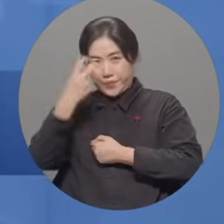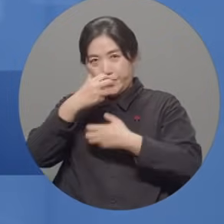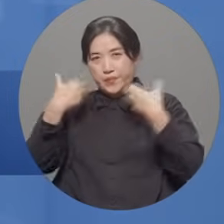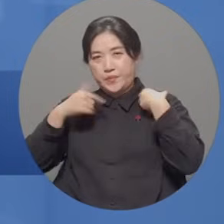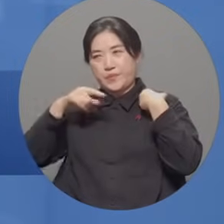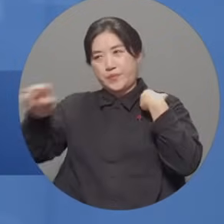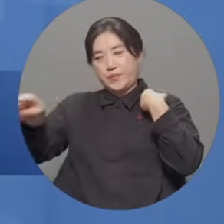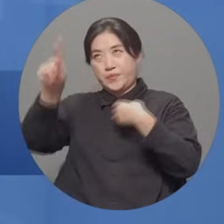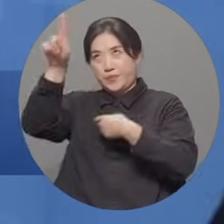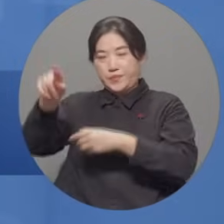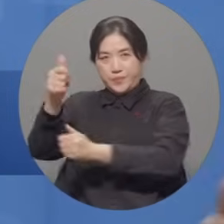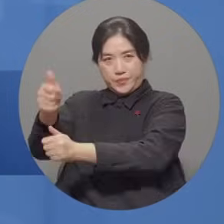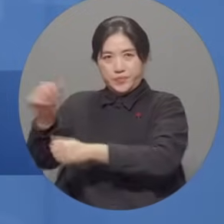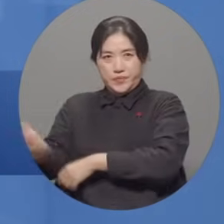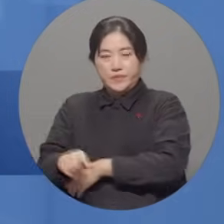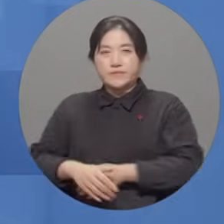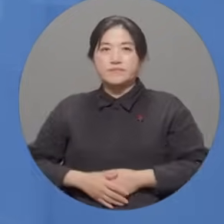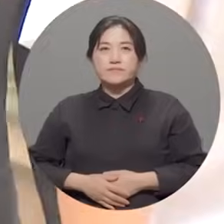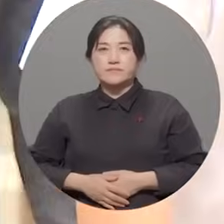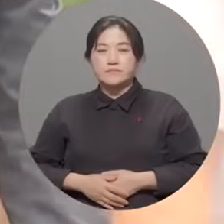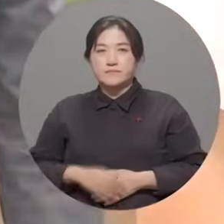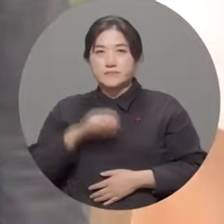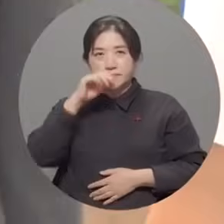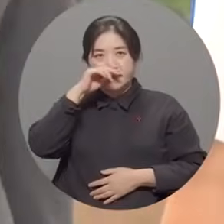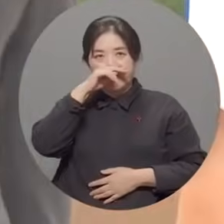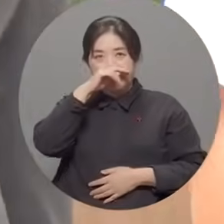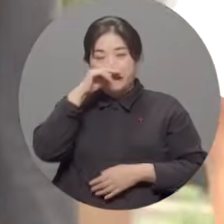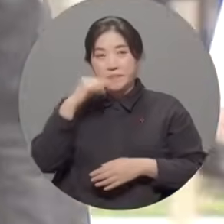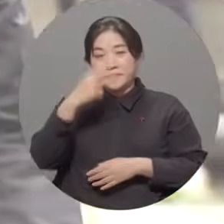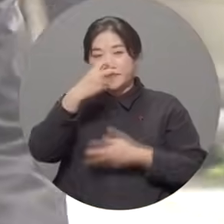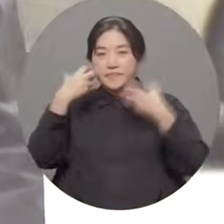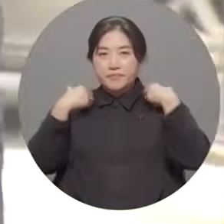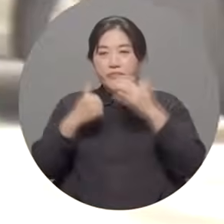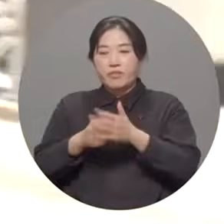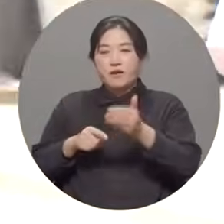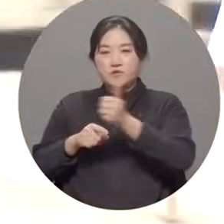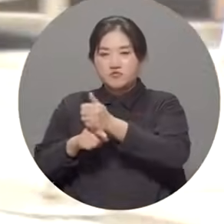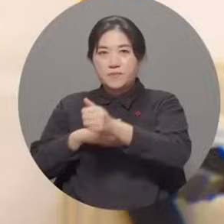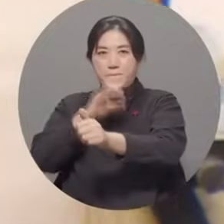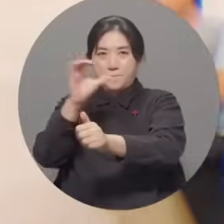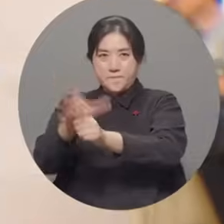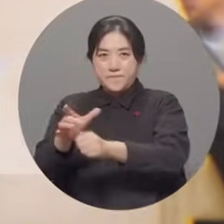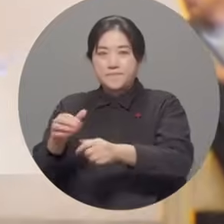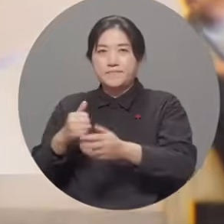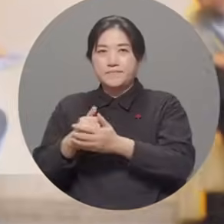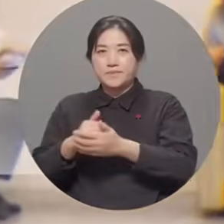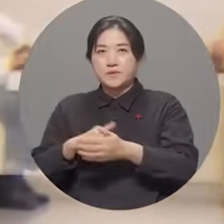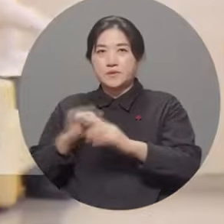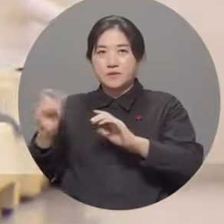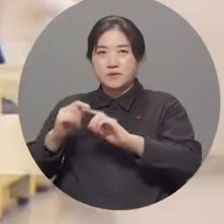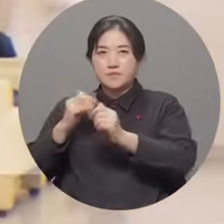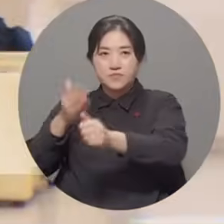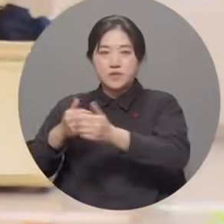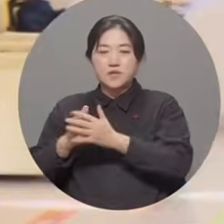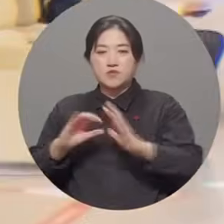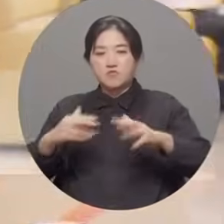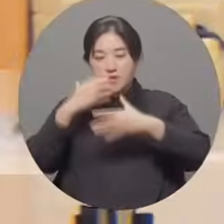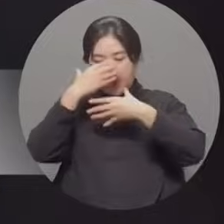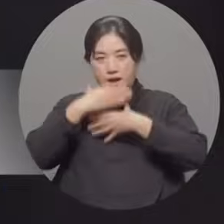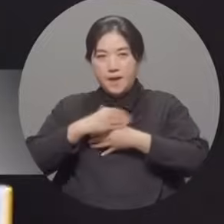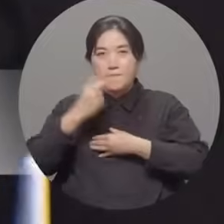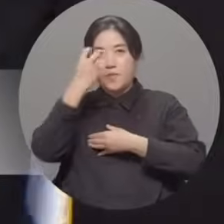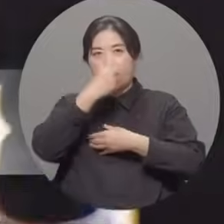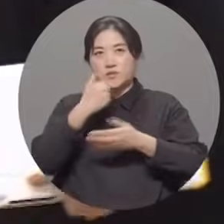하는 감사원이 있을 뿐입니다. 감사원이 수사를 의뢰한 당시 국가안보실, 국방부, 해경 등